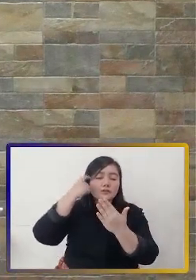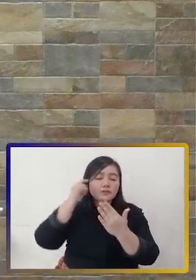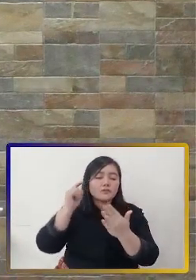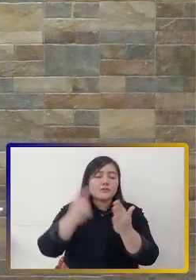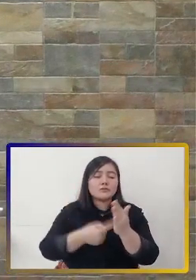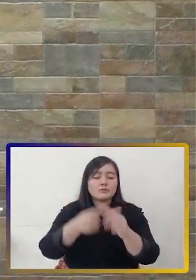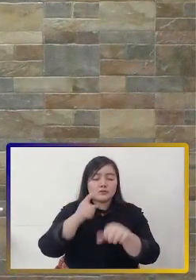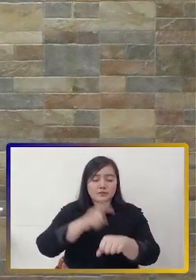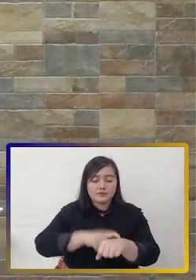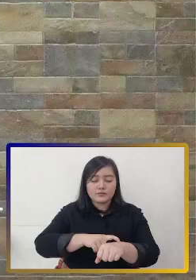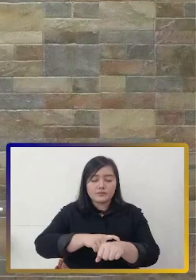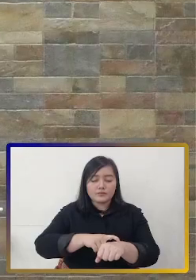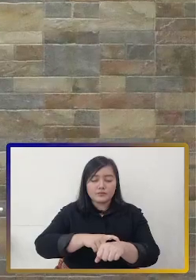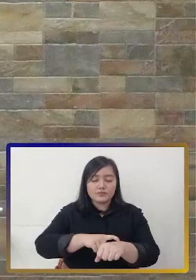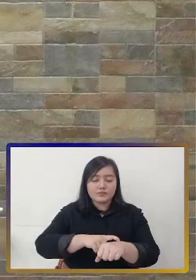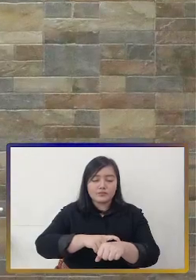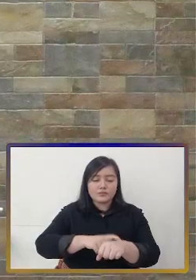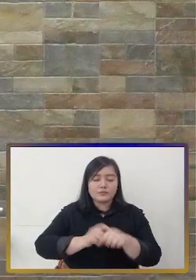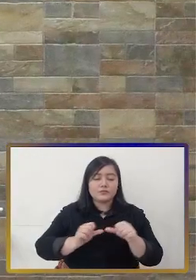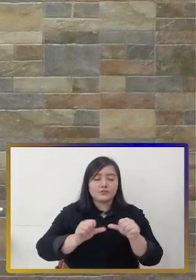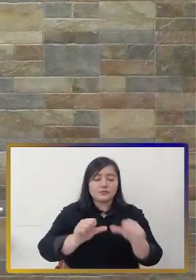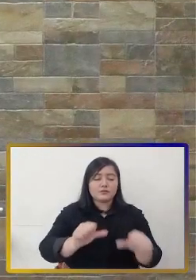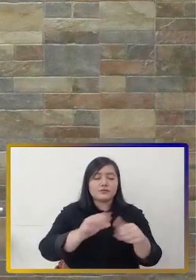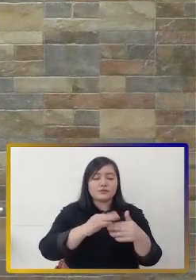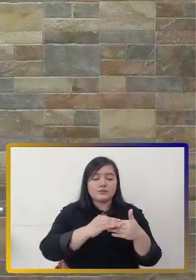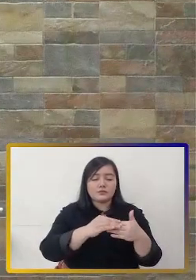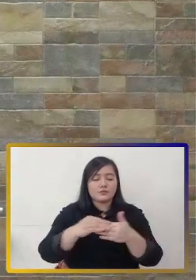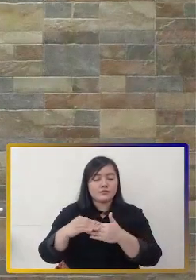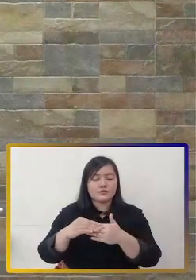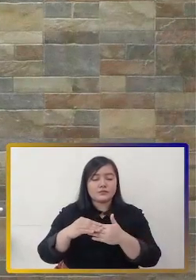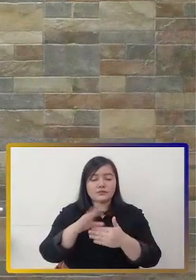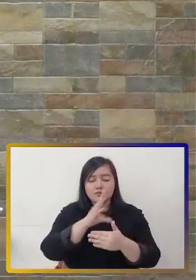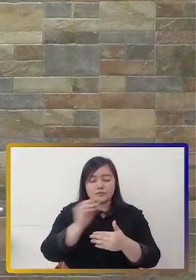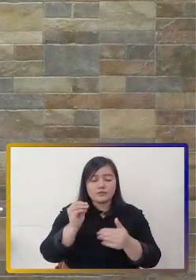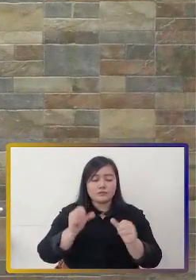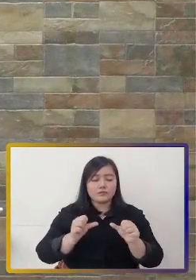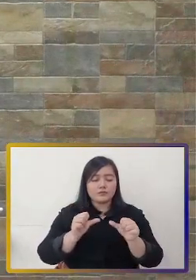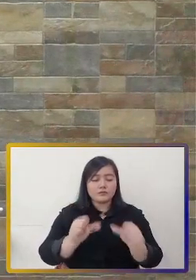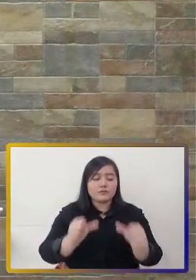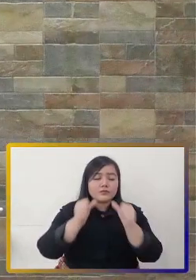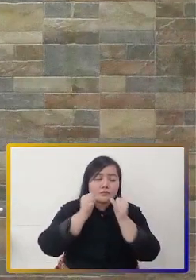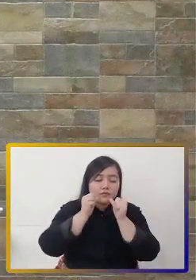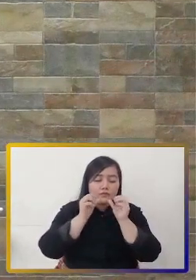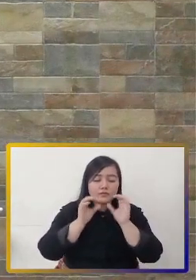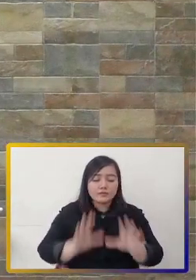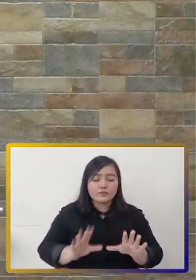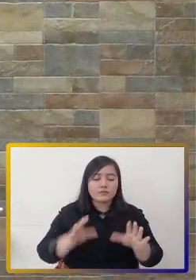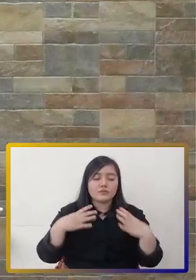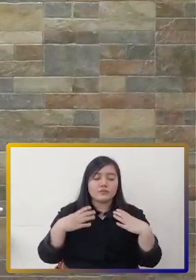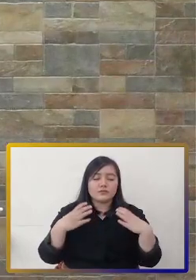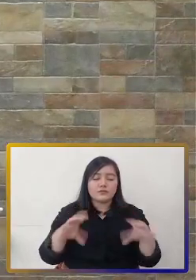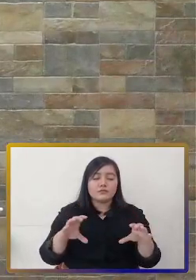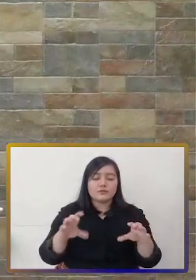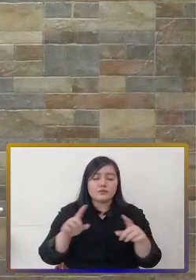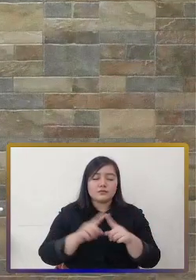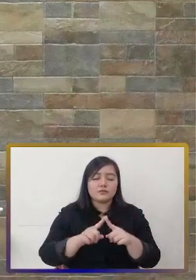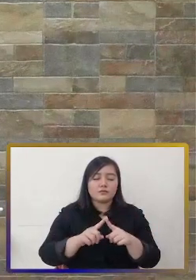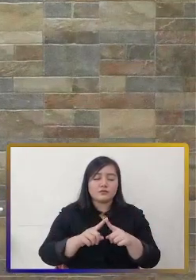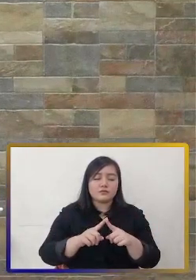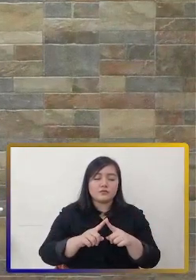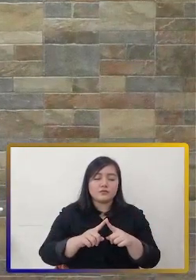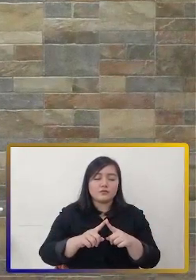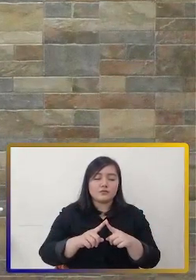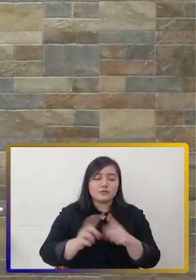ito ay patuloy niyo po kaming pinangungunahan, Panginoon, at patuloy niyo po kaming binigyan ng pagkakataon na kami po ay patuloy na